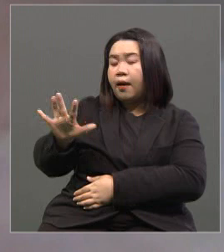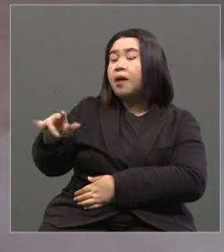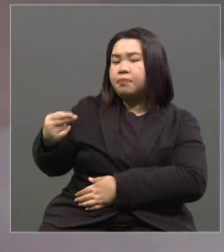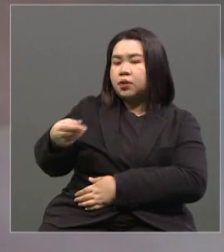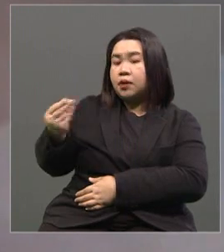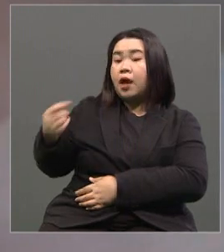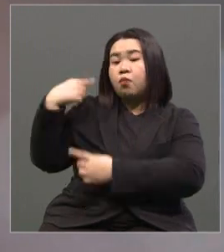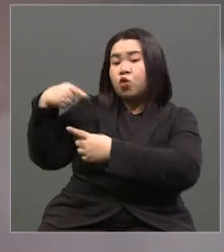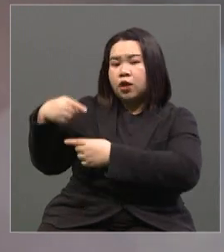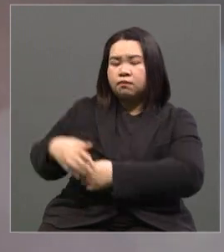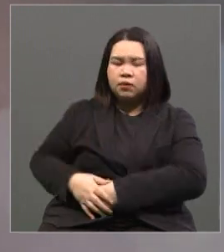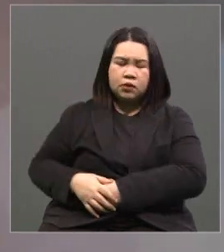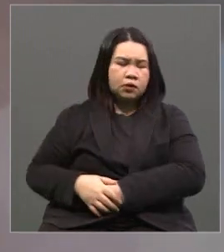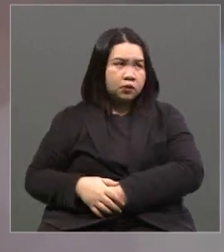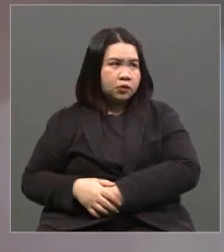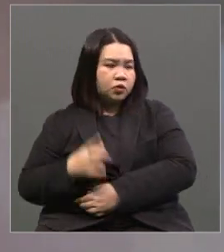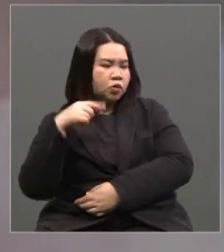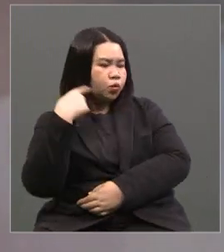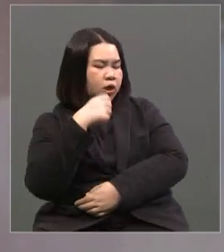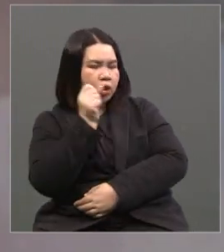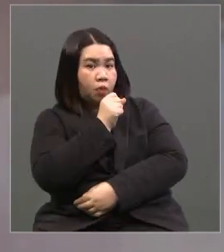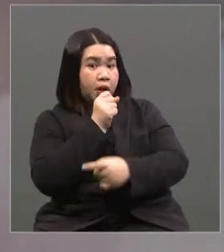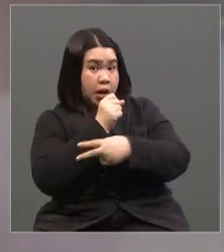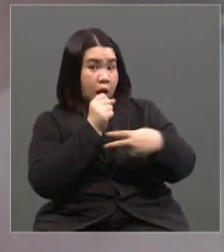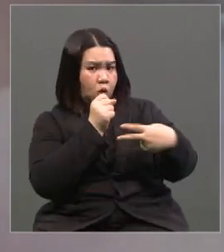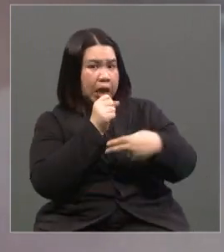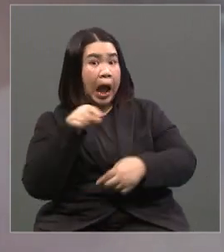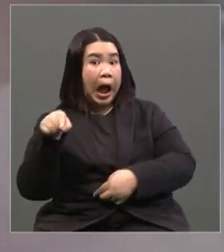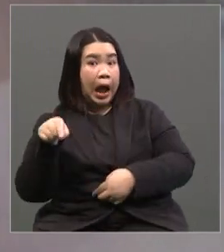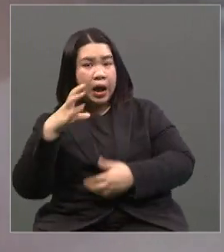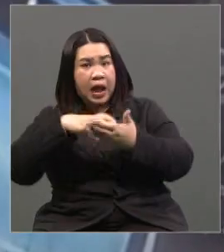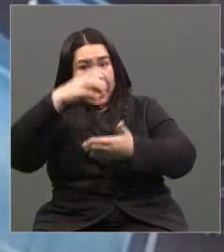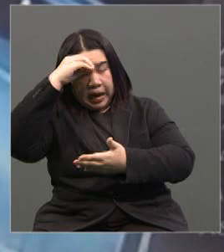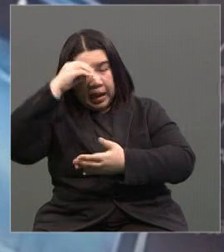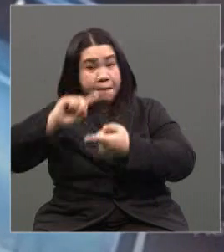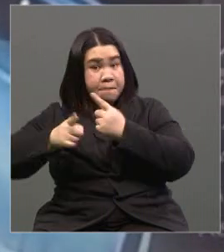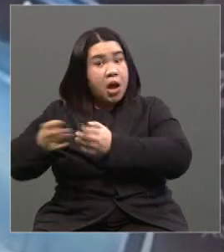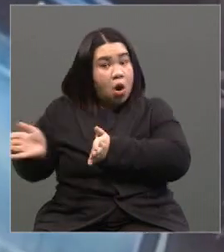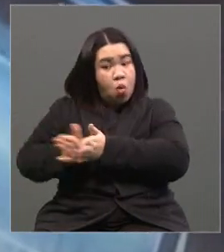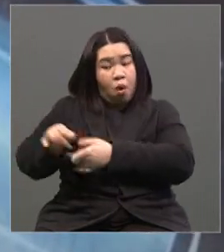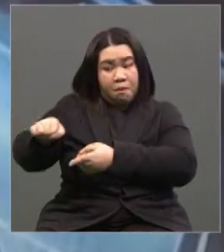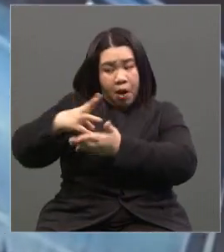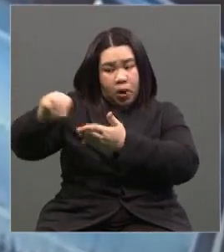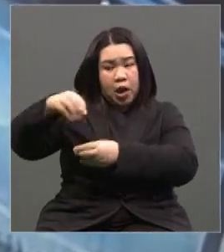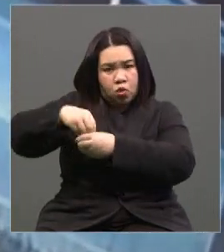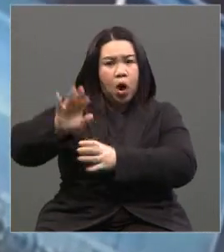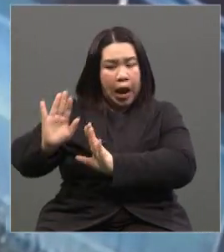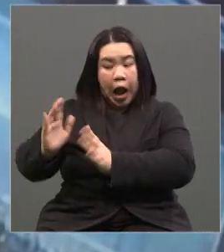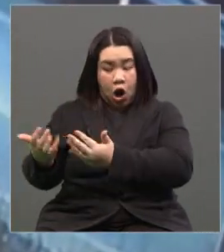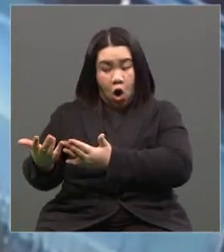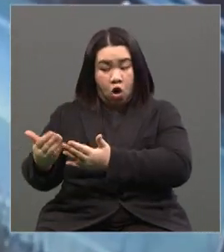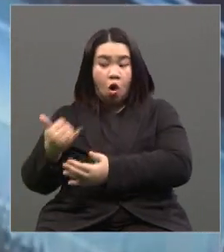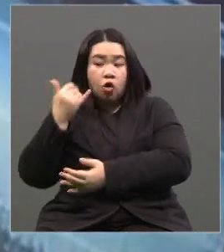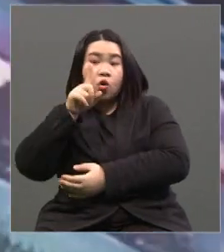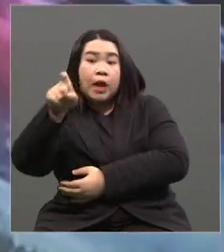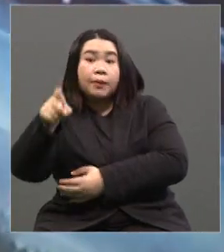ทีนี้ผู้หญิงคาราโอเกะคนนี้เนี่ยมีเพื่อนเรียนอยู่สถาบันเดียวกันก็ดึกก็เลยบอกว่าให้เพื่อนเนี่ยช่วยติดต่อแล้วก็